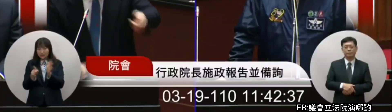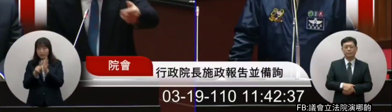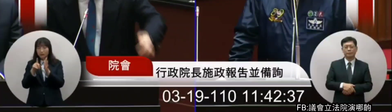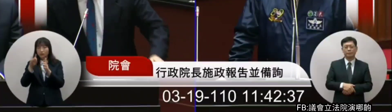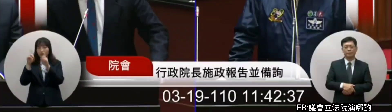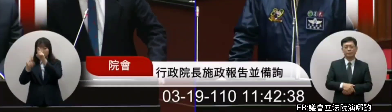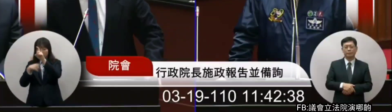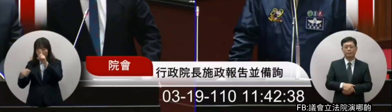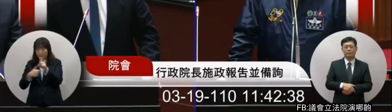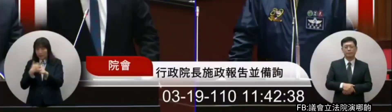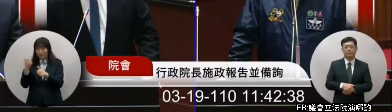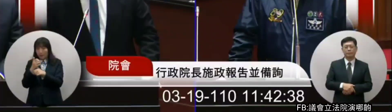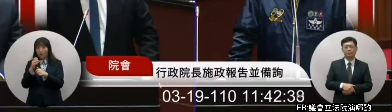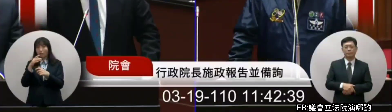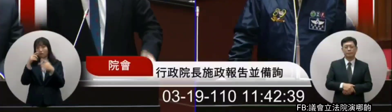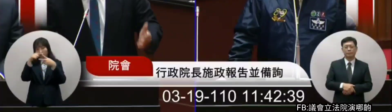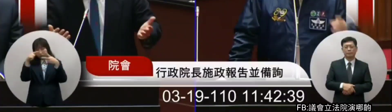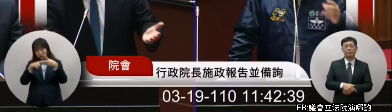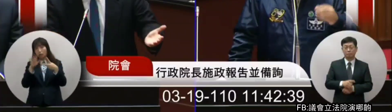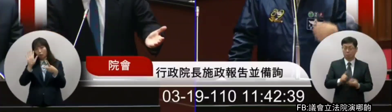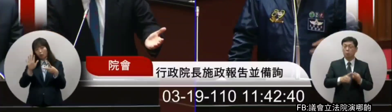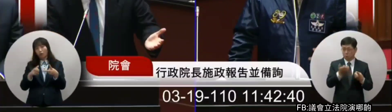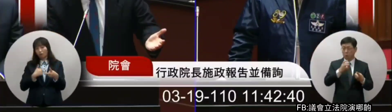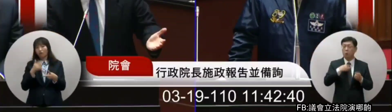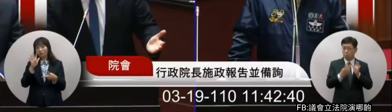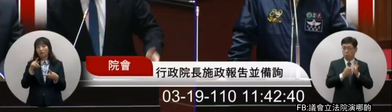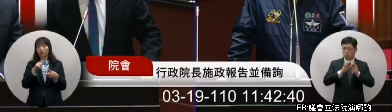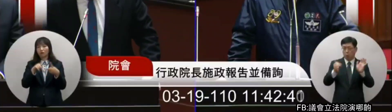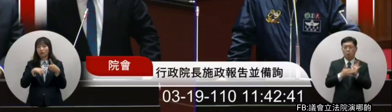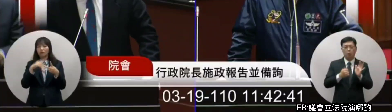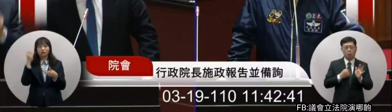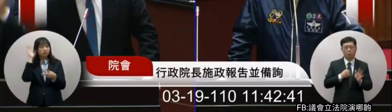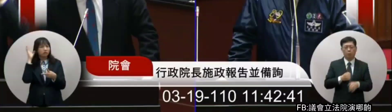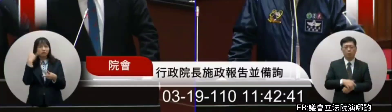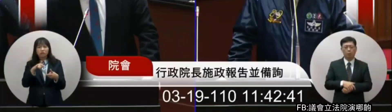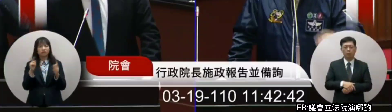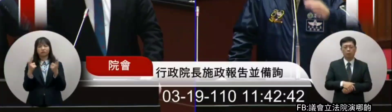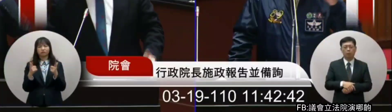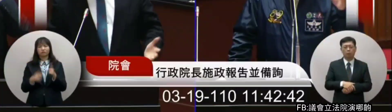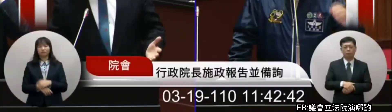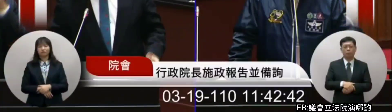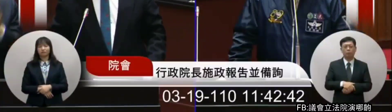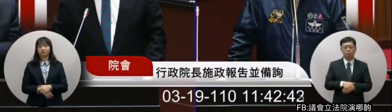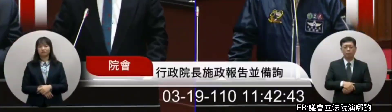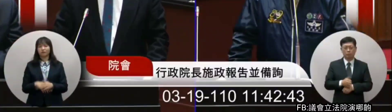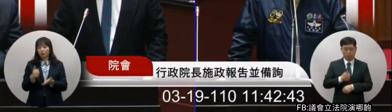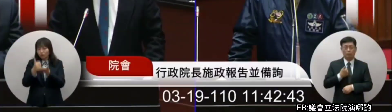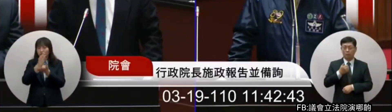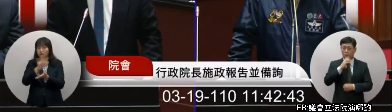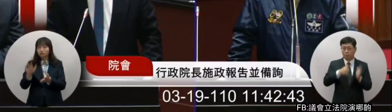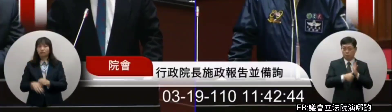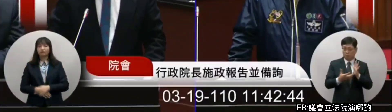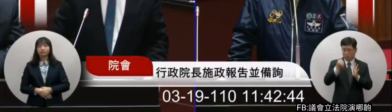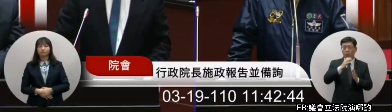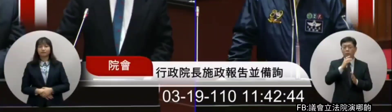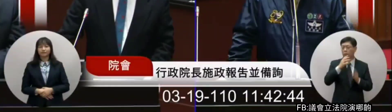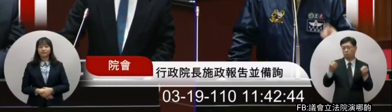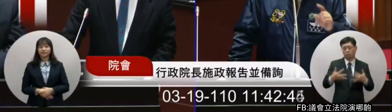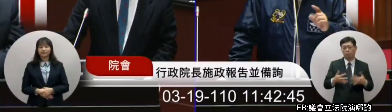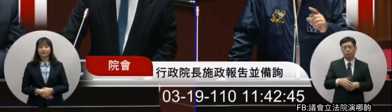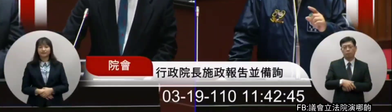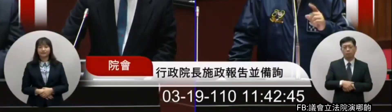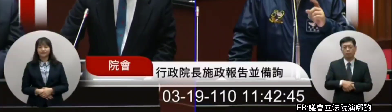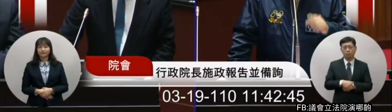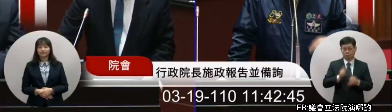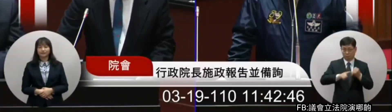10个人他的名字就叫鲑鱼。所以你不能说他不雅。 当然，我们都尊重每一个人的姓名权，这个没有问题啦。